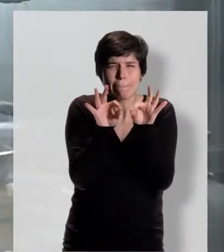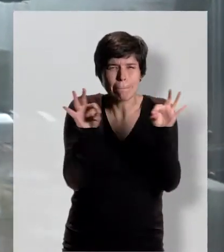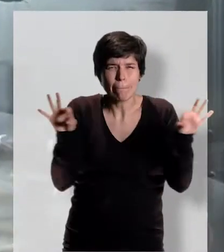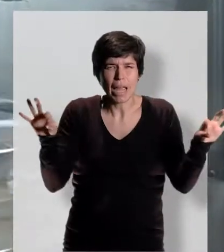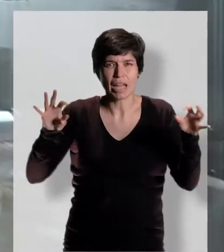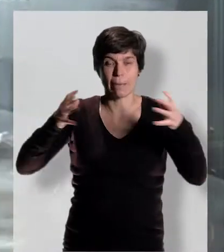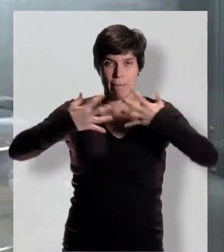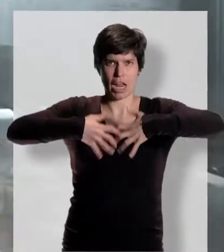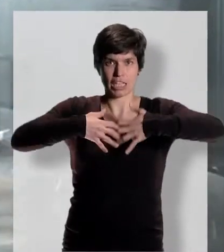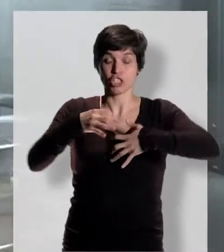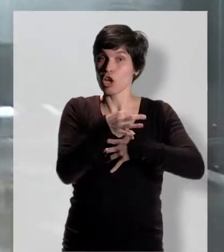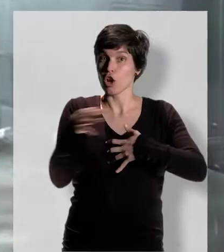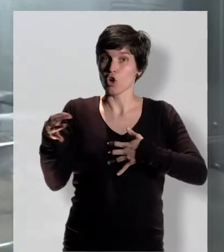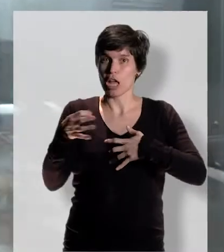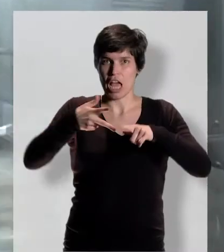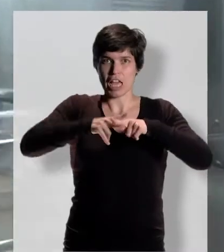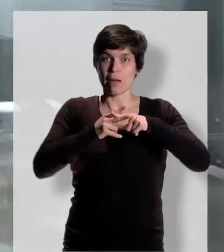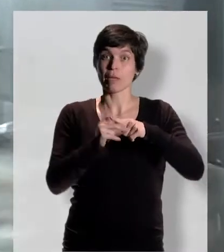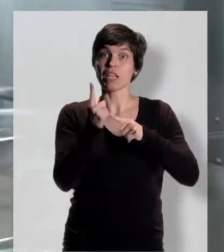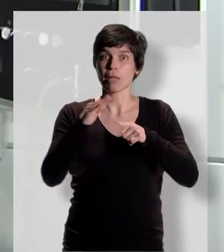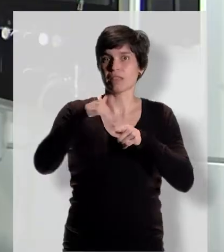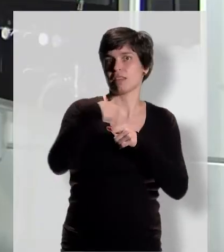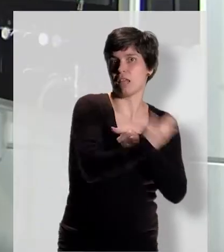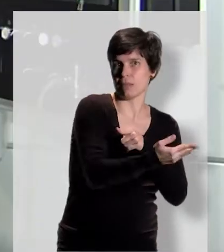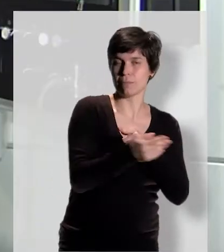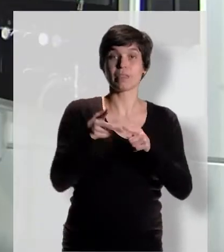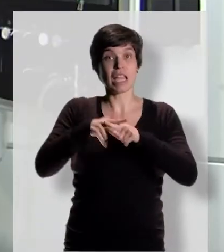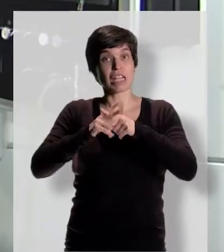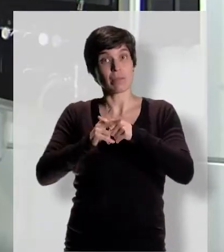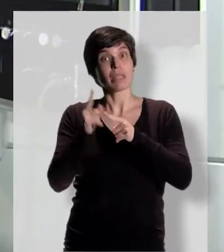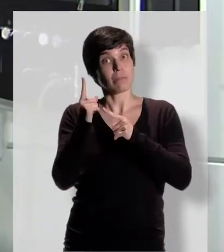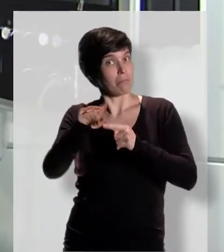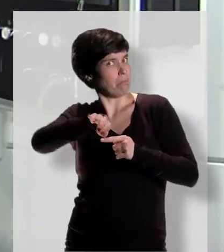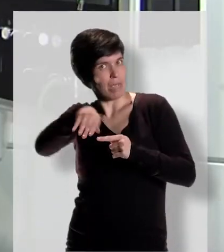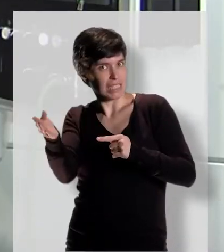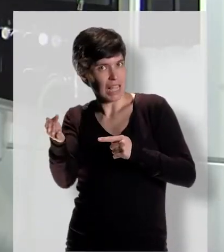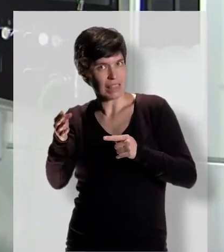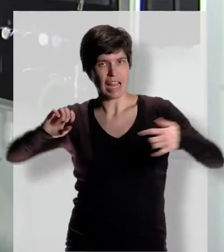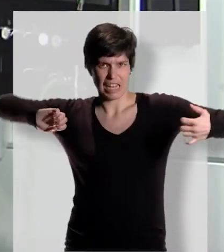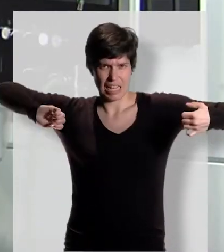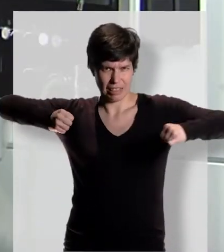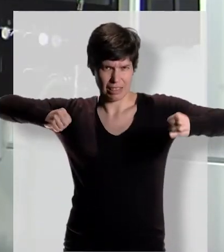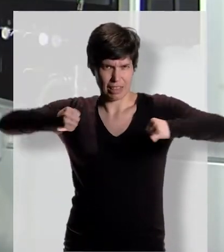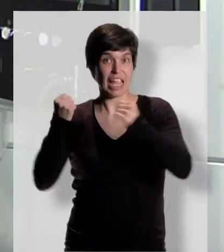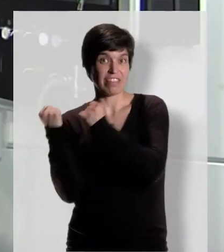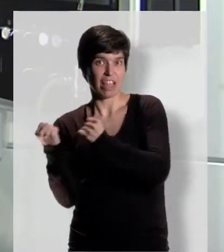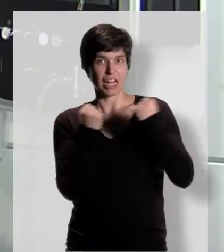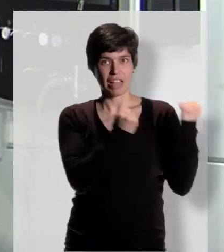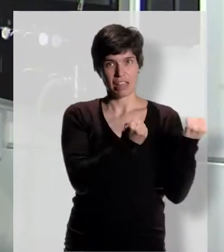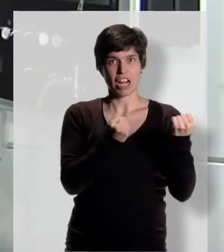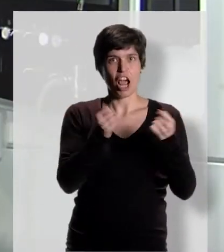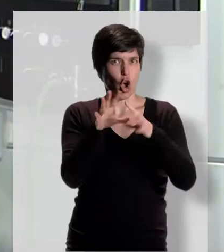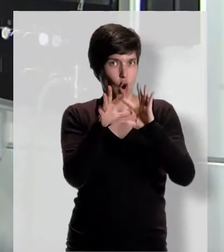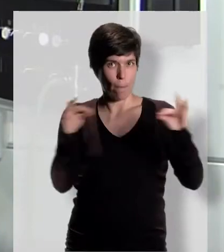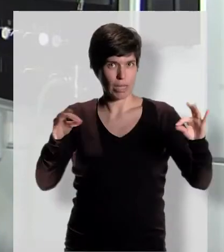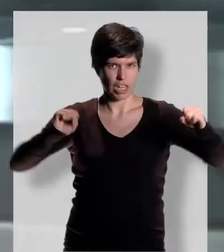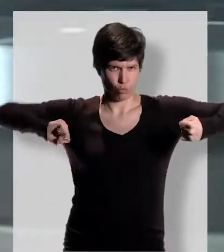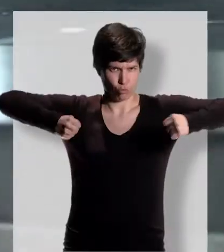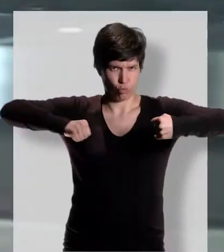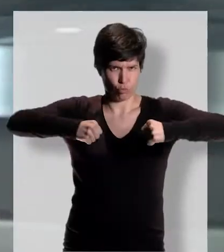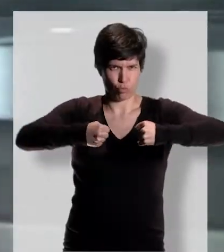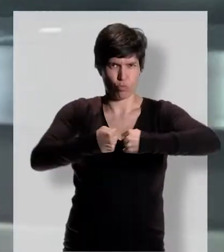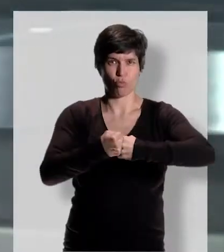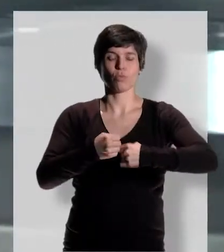mekanizatuteko ona dala. Alde batetik erraminta bat deko zuleko eta bestetik beste erraminta eta inderra konpensatuten